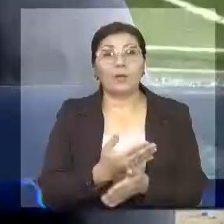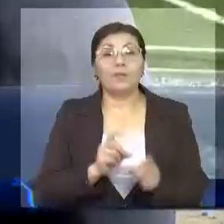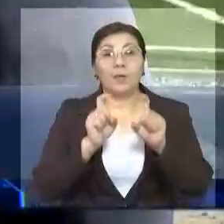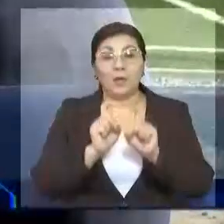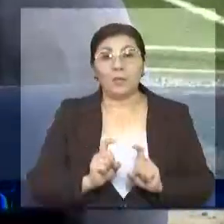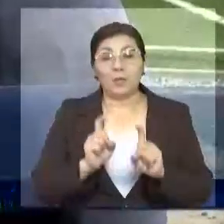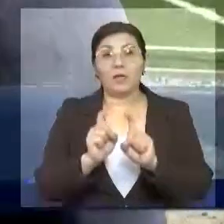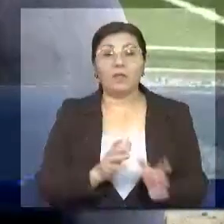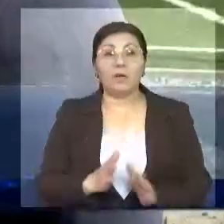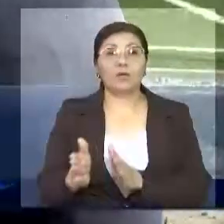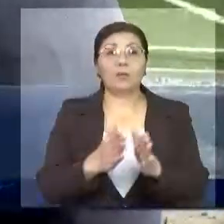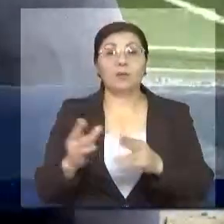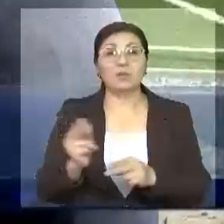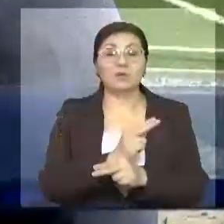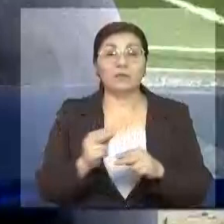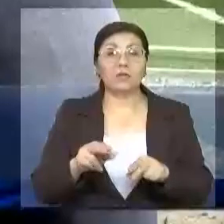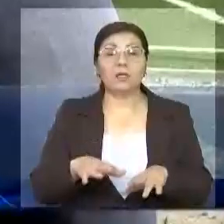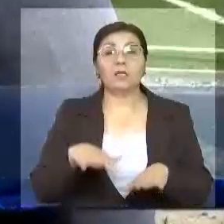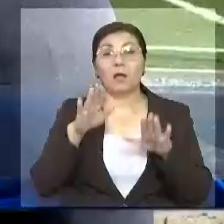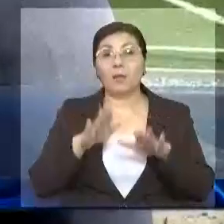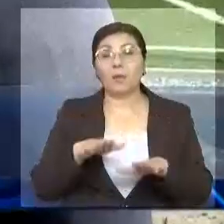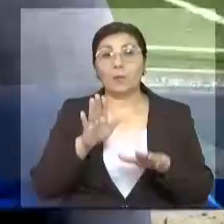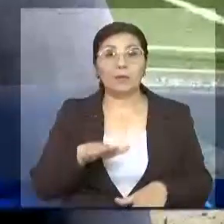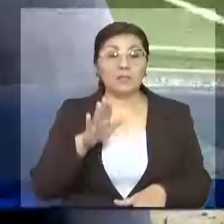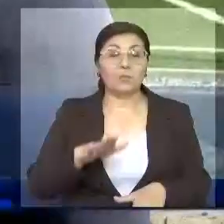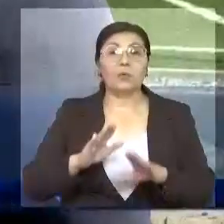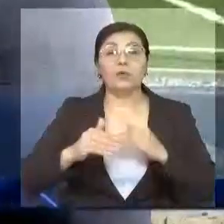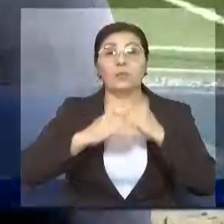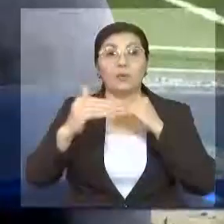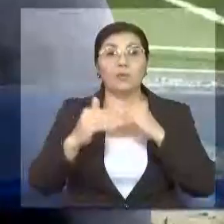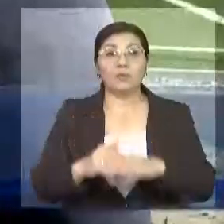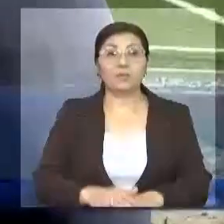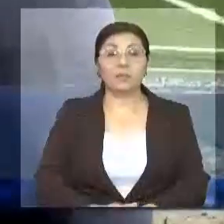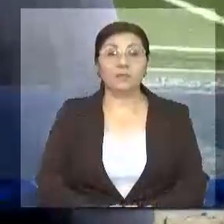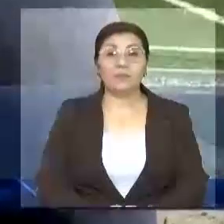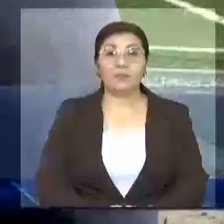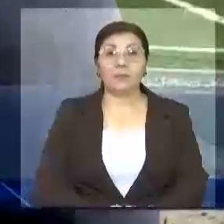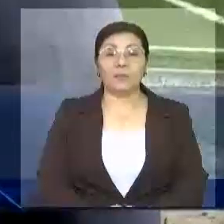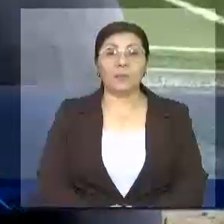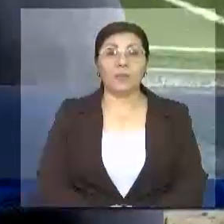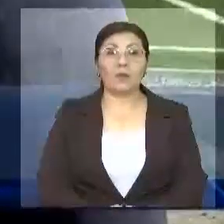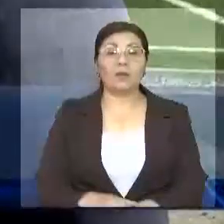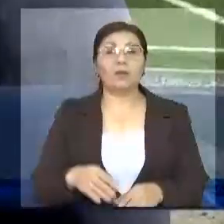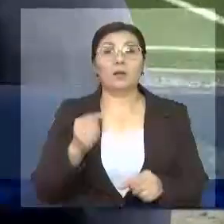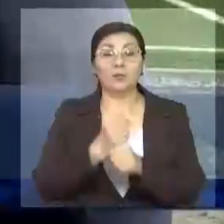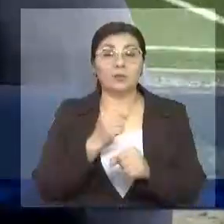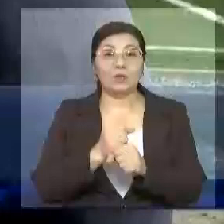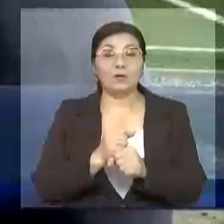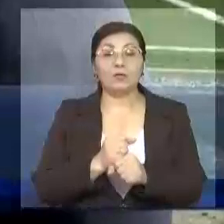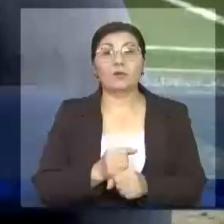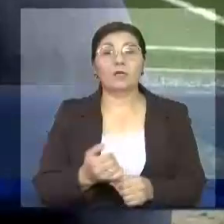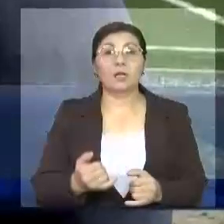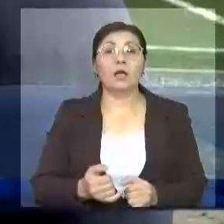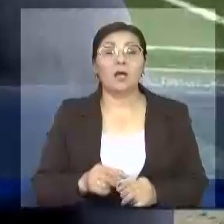дорожки реконструкция баскетбольного поля спортивной площадки также благоустройство по территории установка беседок для жителей